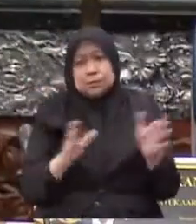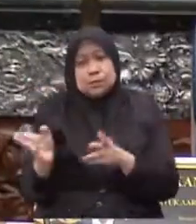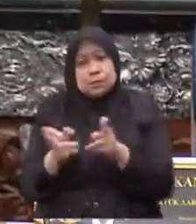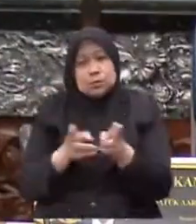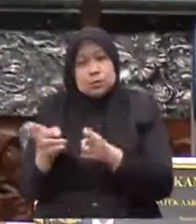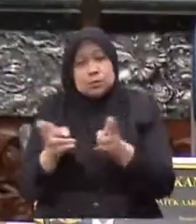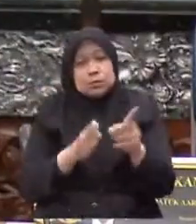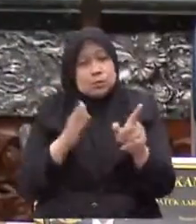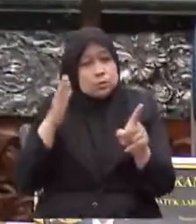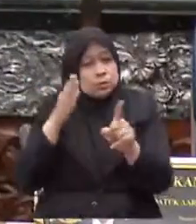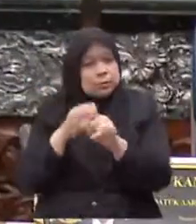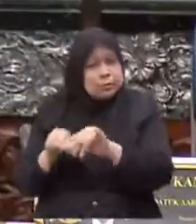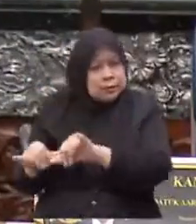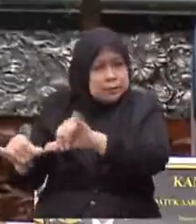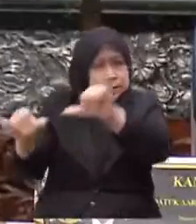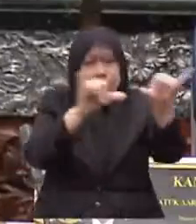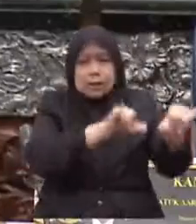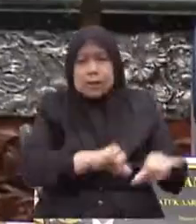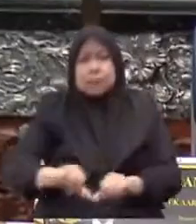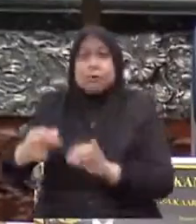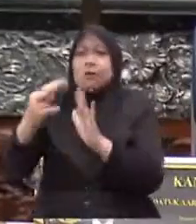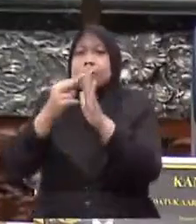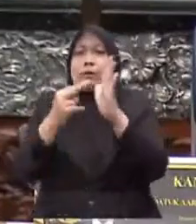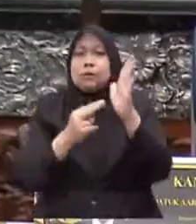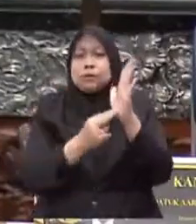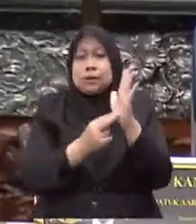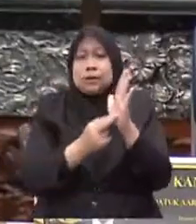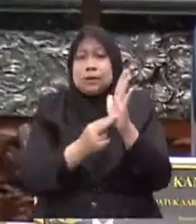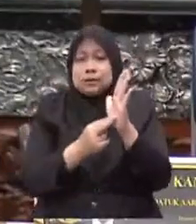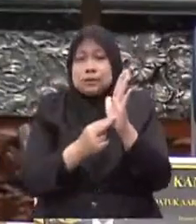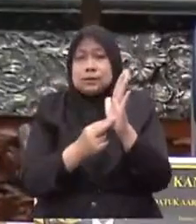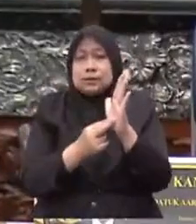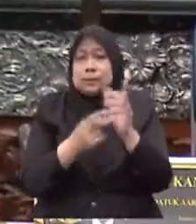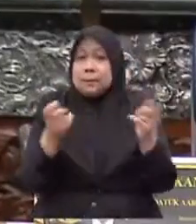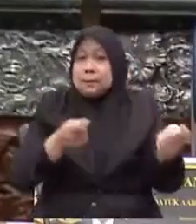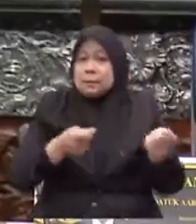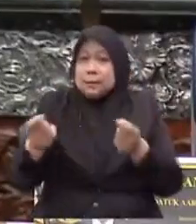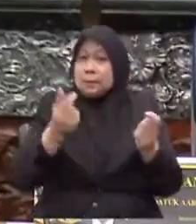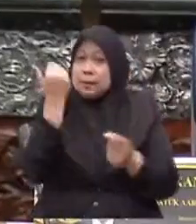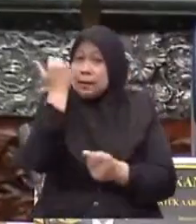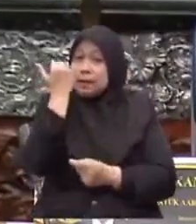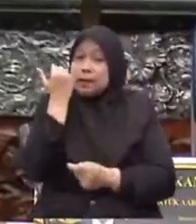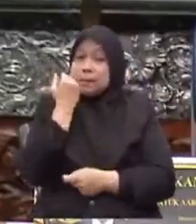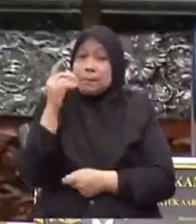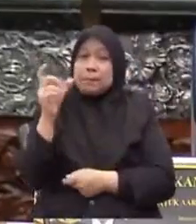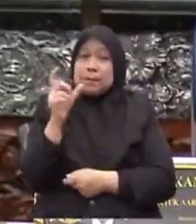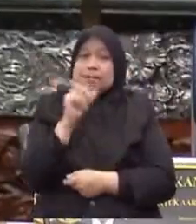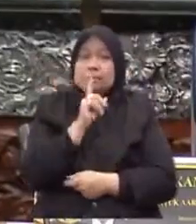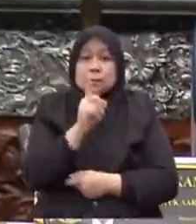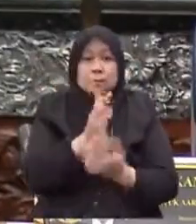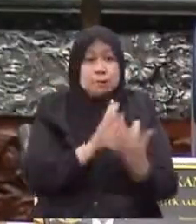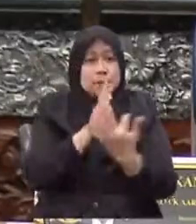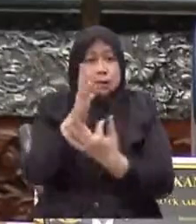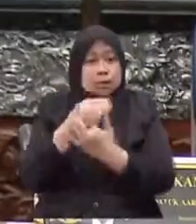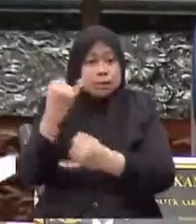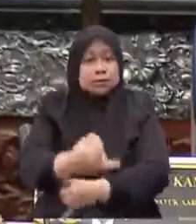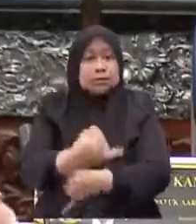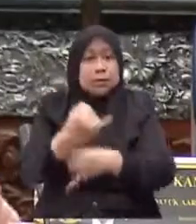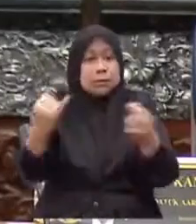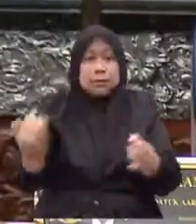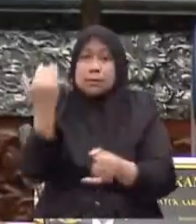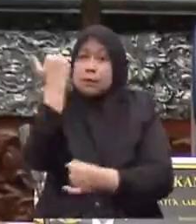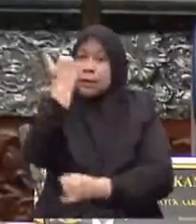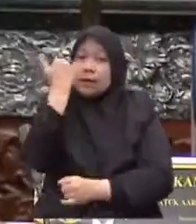ke arah penyeragaman undang-undang dan petakbiran kehakiman Syariah antara negeri-negeri melalui jabatan